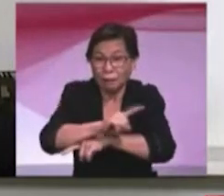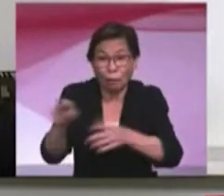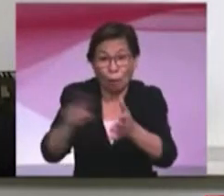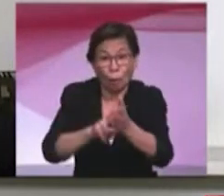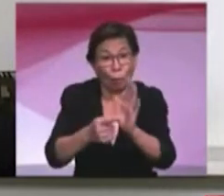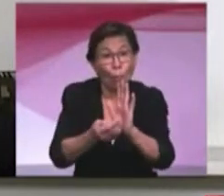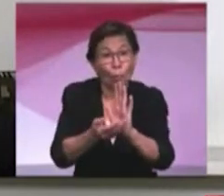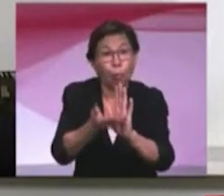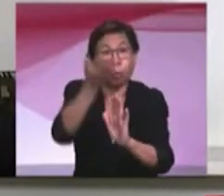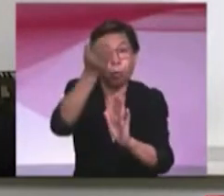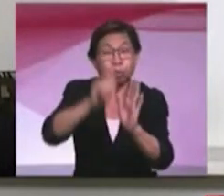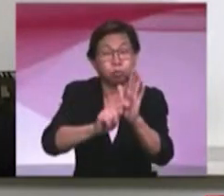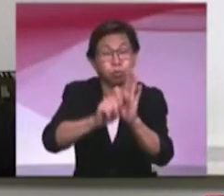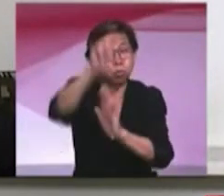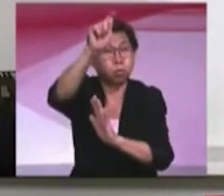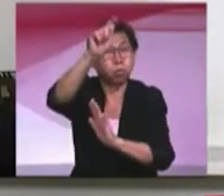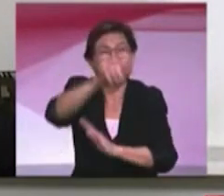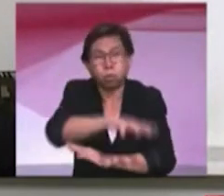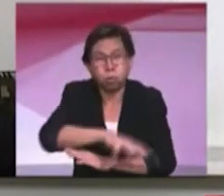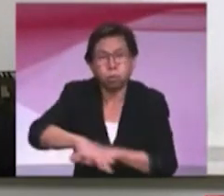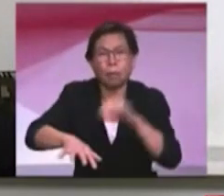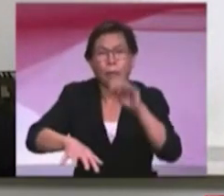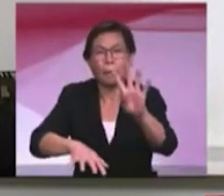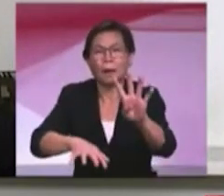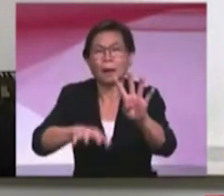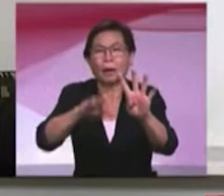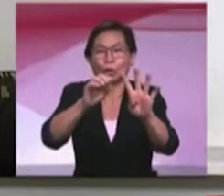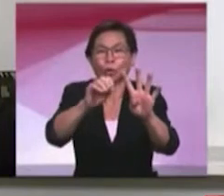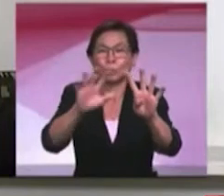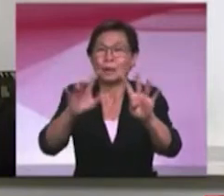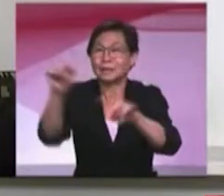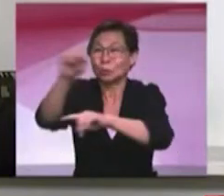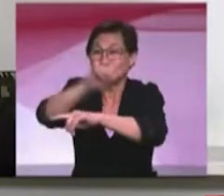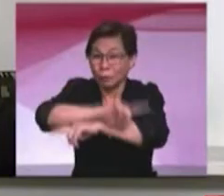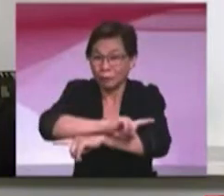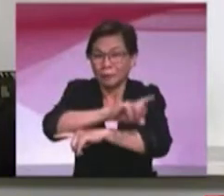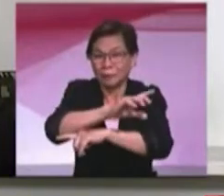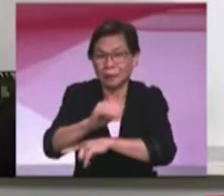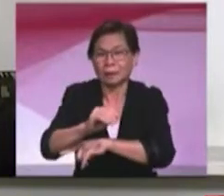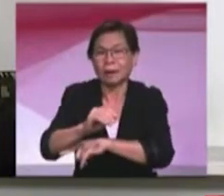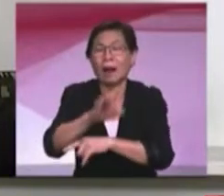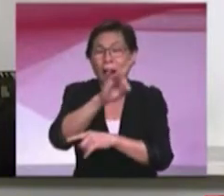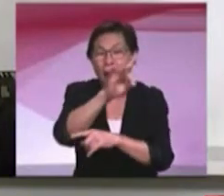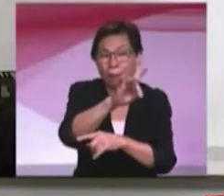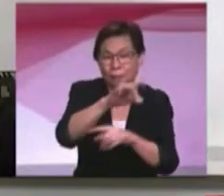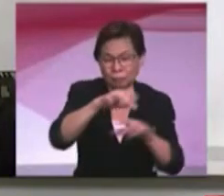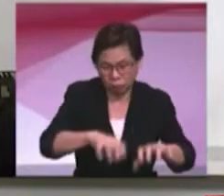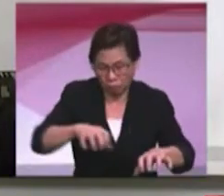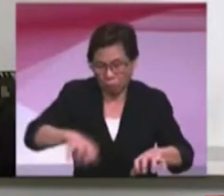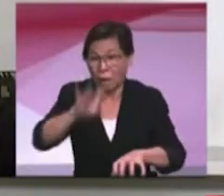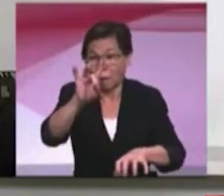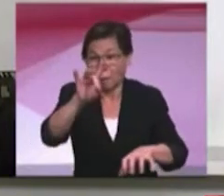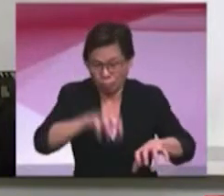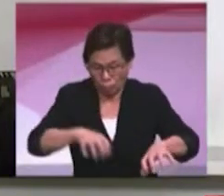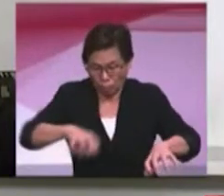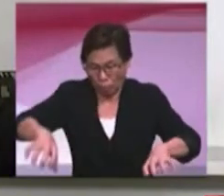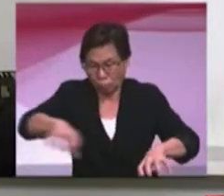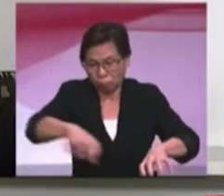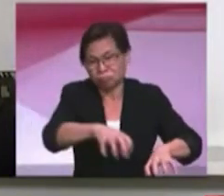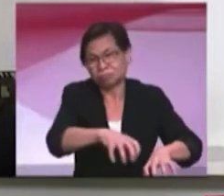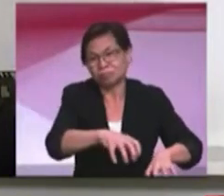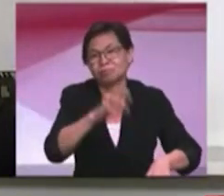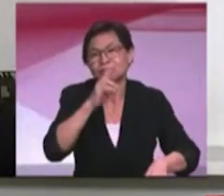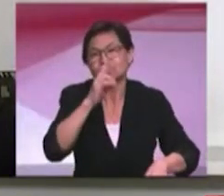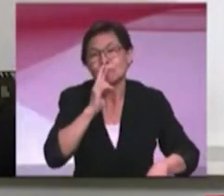dilaporkan masih tinggi dengan purata 405 kes sehari di mana 8 daerah berada